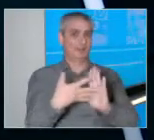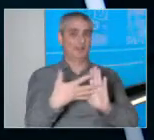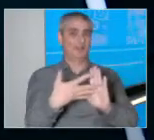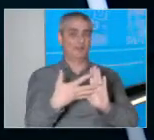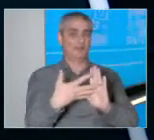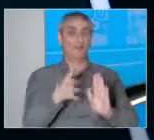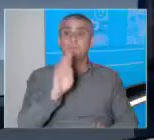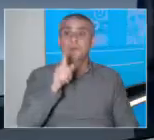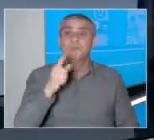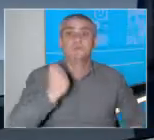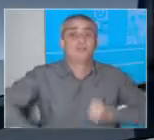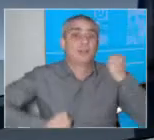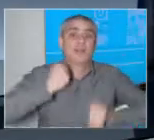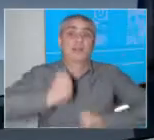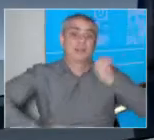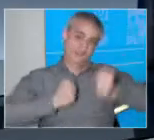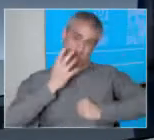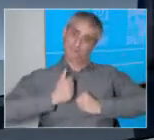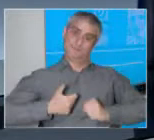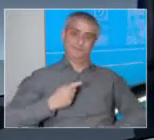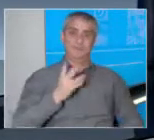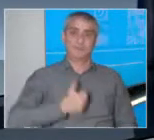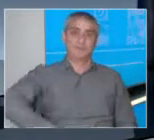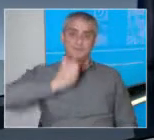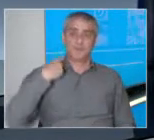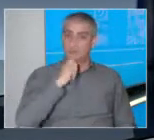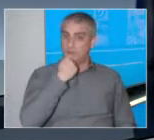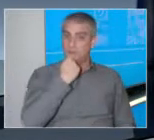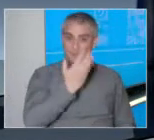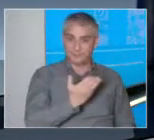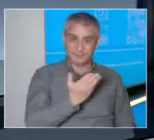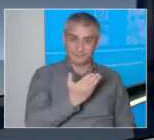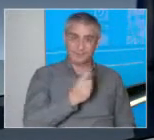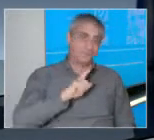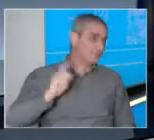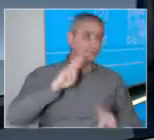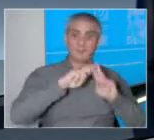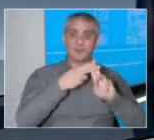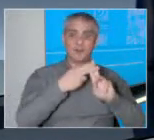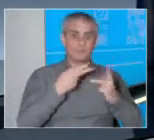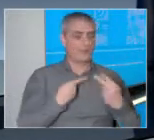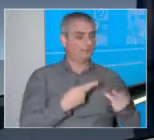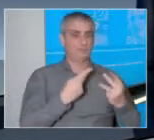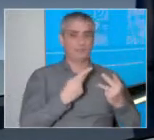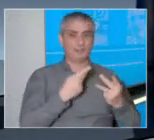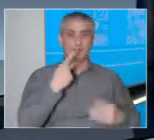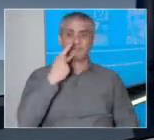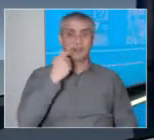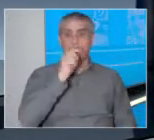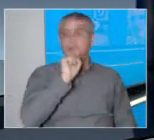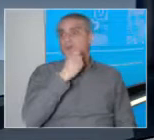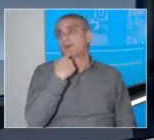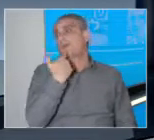זה אותו ביבי שרץ עם, עם ראש המוסד, בכל העולם, לשווק את הפגסוס, ודיבר